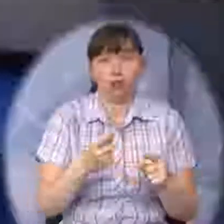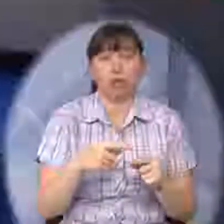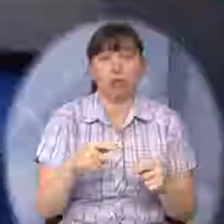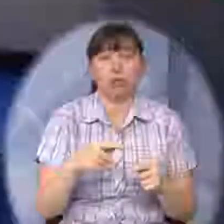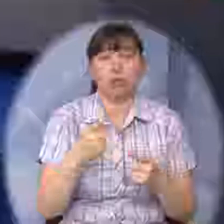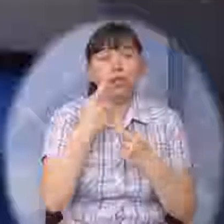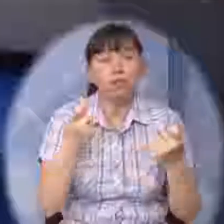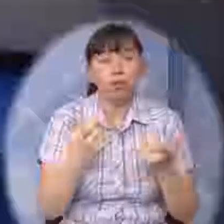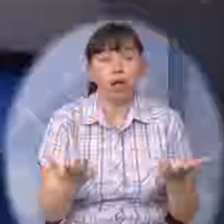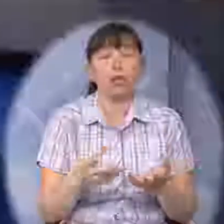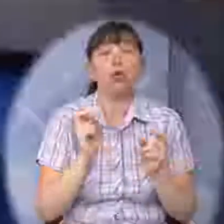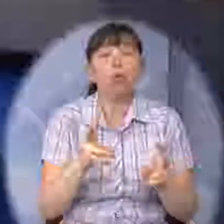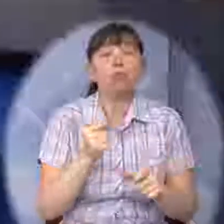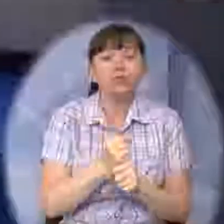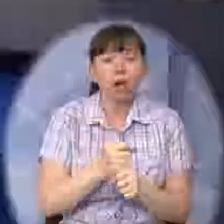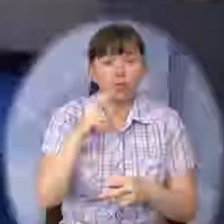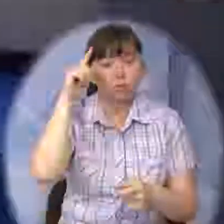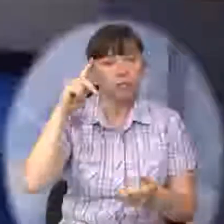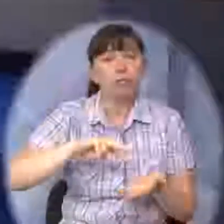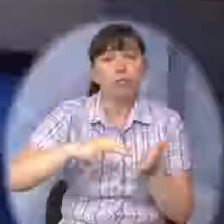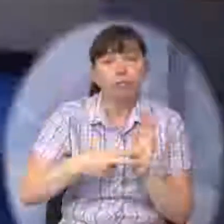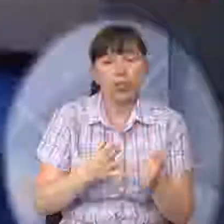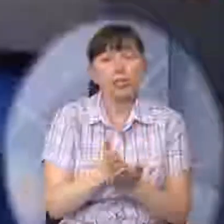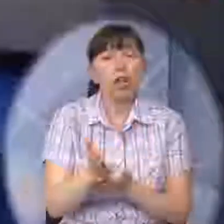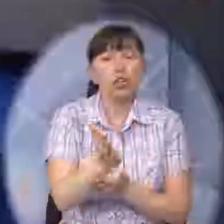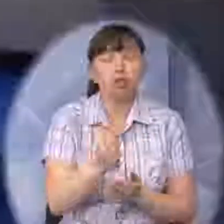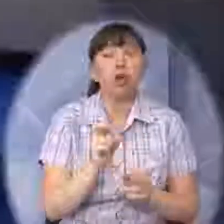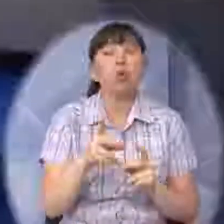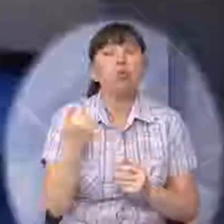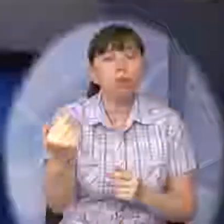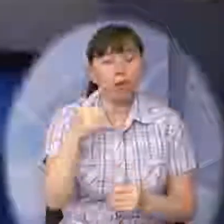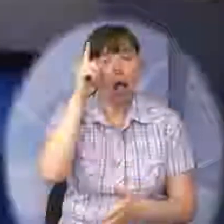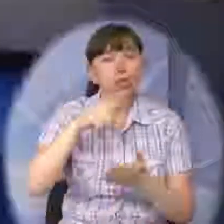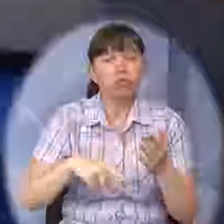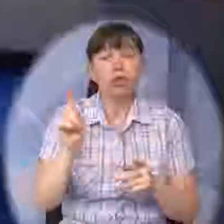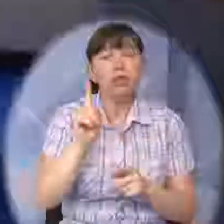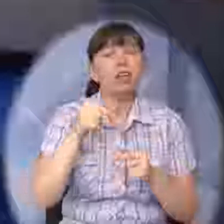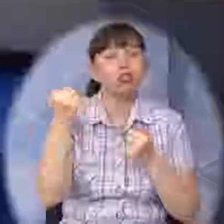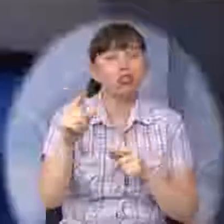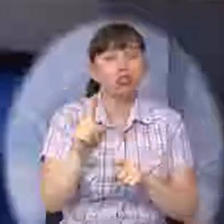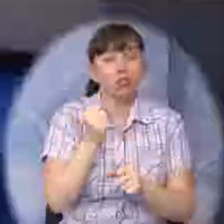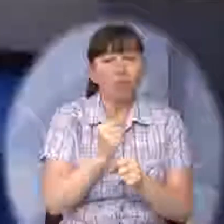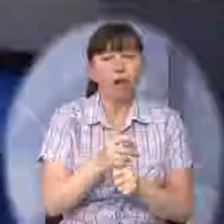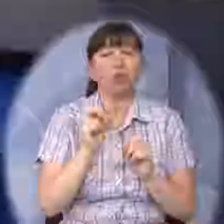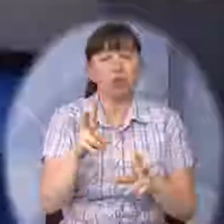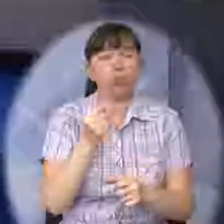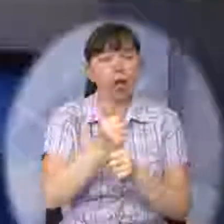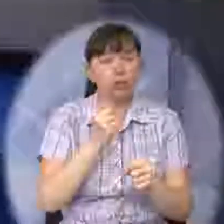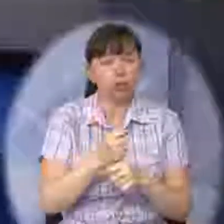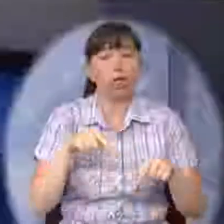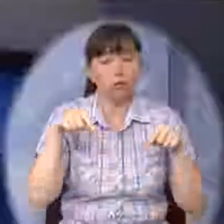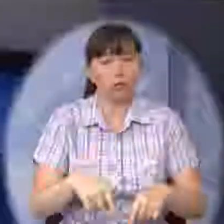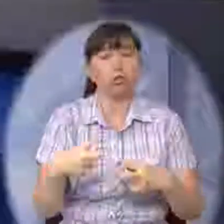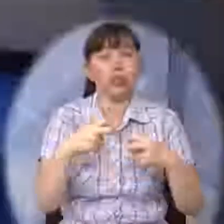încotro te faci niște strategii. Dumneavoastră, cum vă asigurați că ceea ce faceți aici, cum acționați